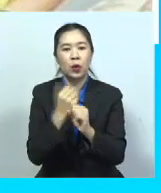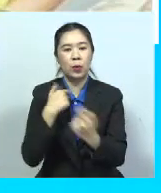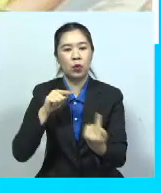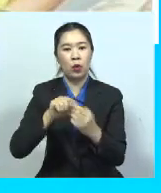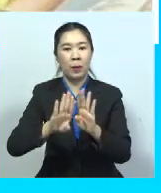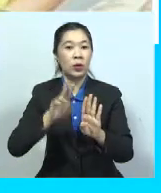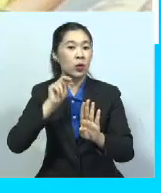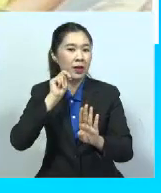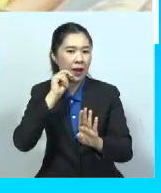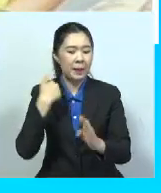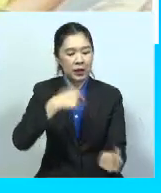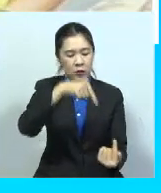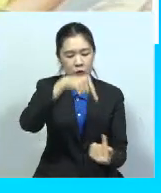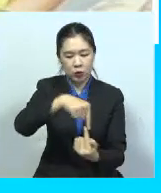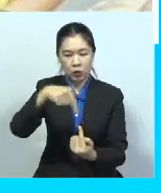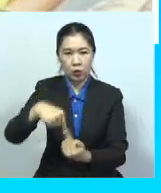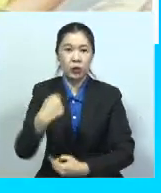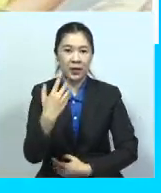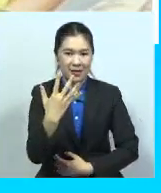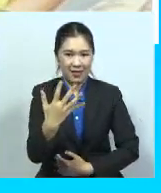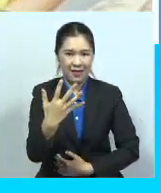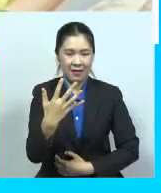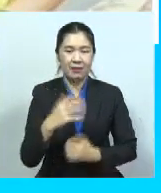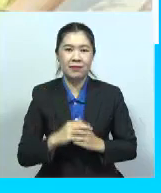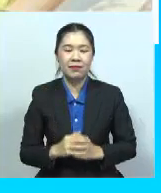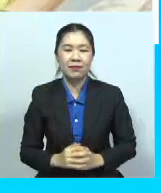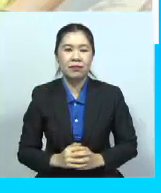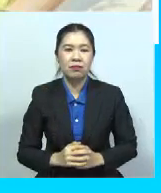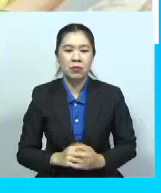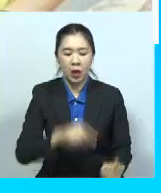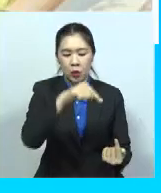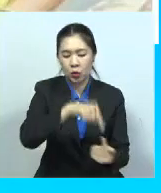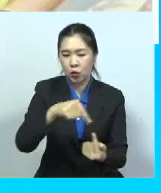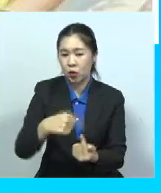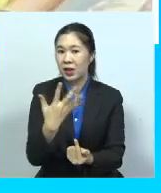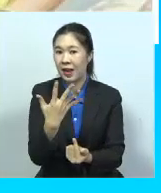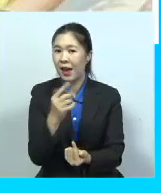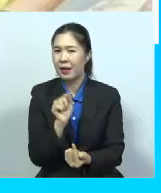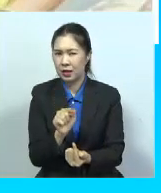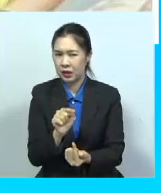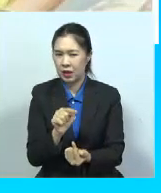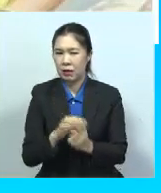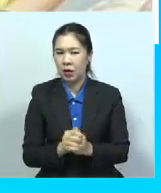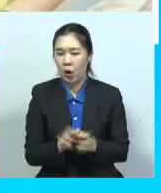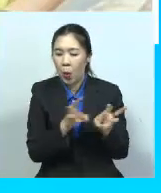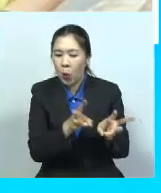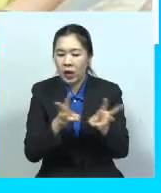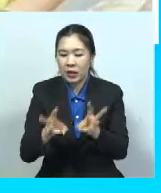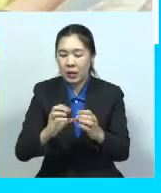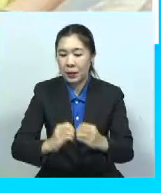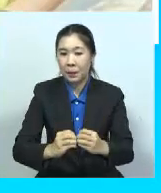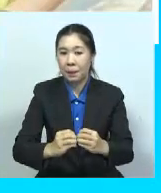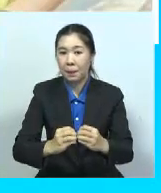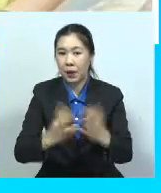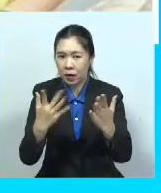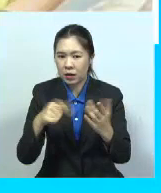านประตูน้ำมีทั้งหมด5จุดค่ะ นั่นเท่ากับว่า5จุดที่เกิดขึ้นในประตูน้ำเนี่ยลักษณะของการก่อเหตุก็คือ